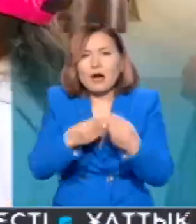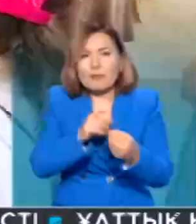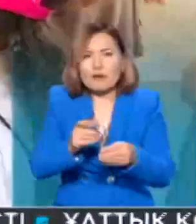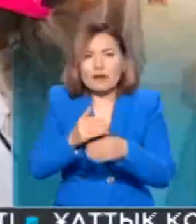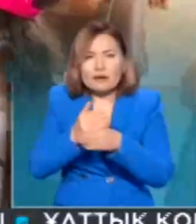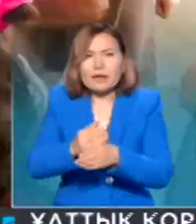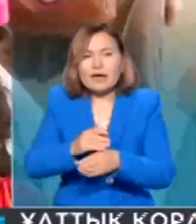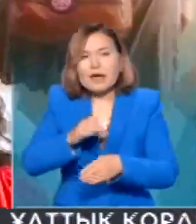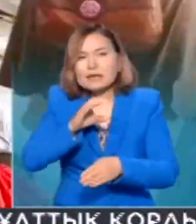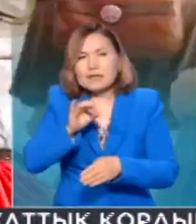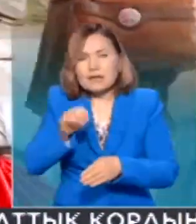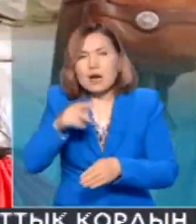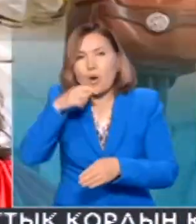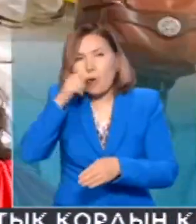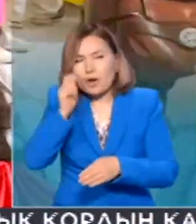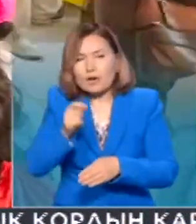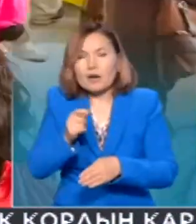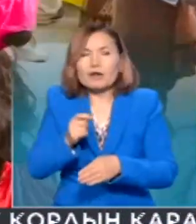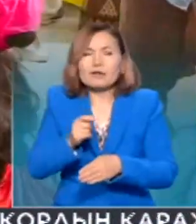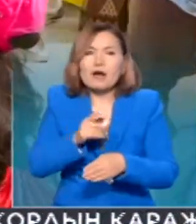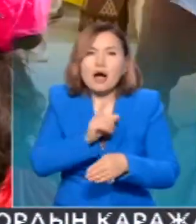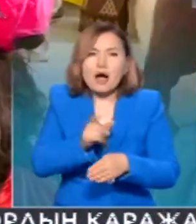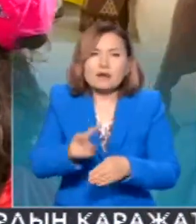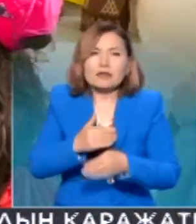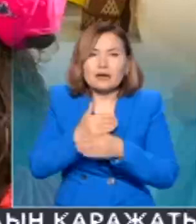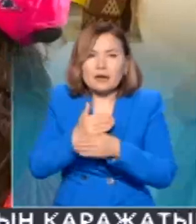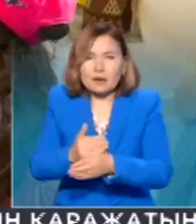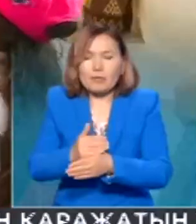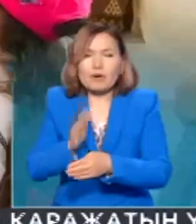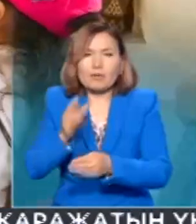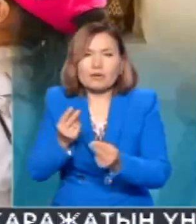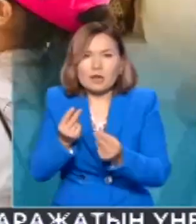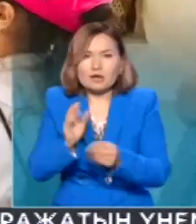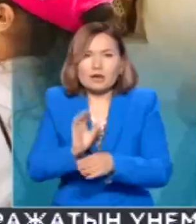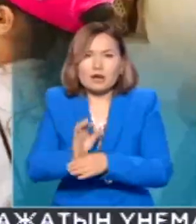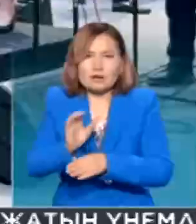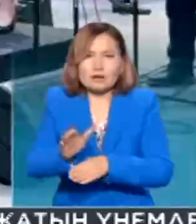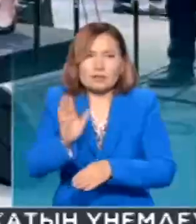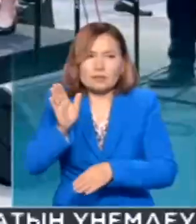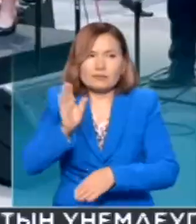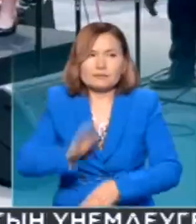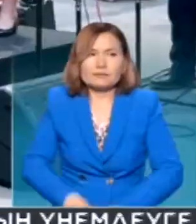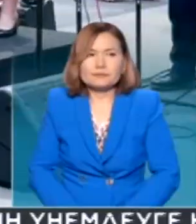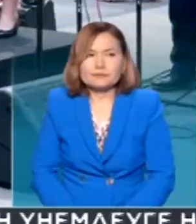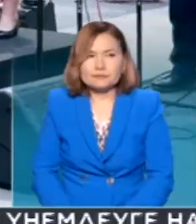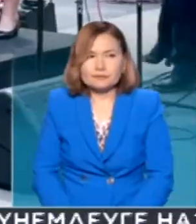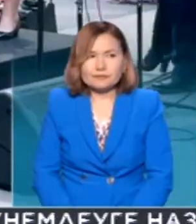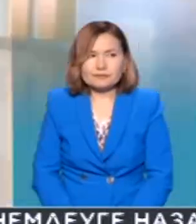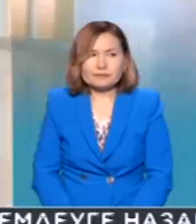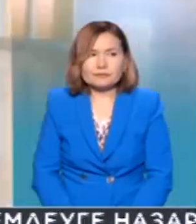мен Украинадағы мұқтаж жандарды қолдауға арналған қайырымдылық шараларына бағытталмақ.